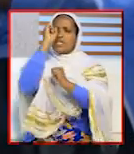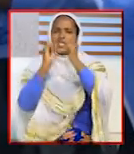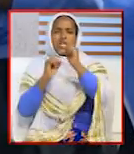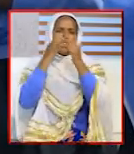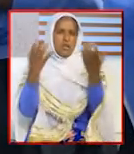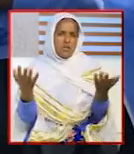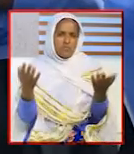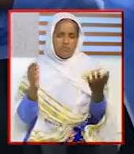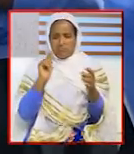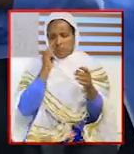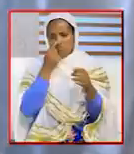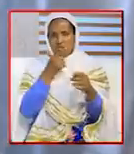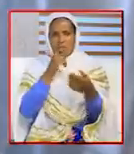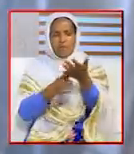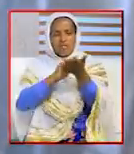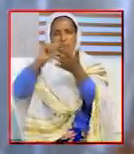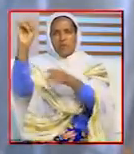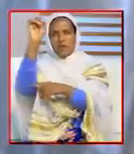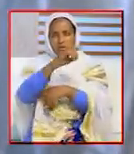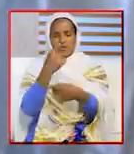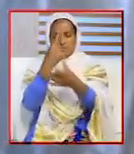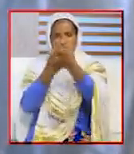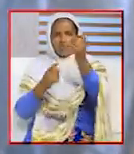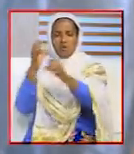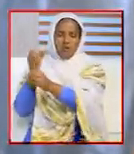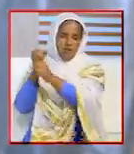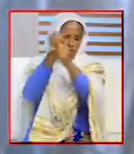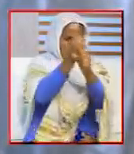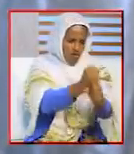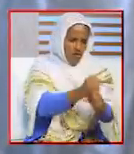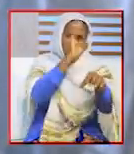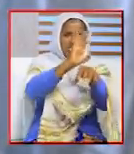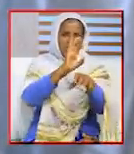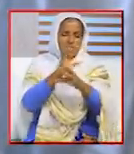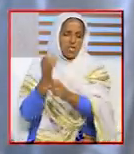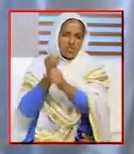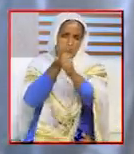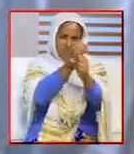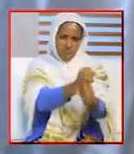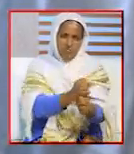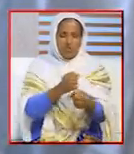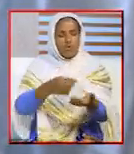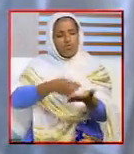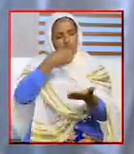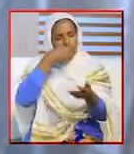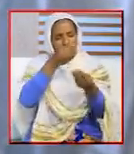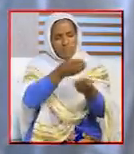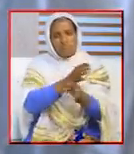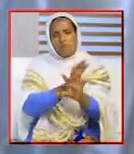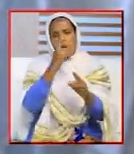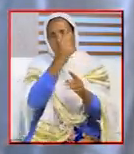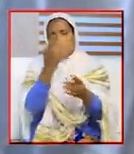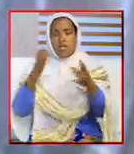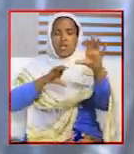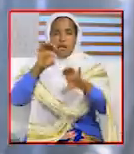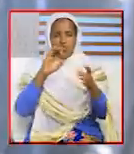ጥረት የለንም። ቸልተኞች ነን። በሳምንት አንድ ቀን ወስደን ቤተክርስቲያን ይዘን እንሄድ ይሆናል እና ቆርብ ይሆናል አንዳንድ ነገር